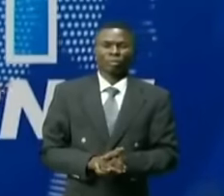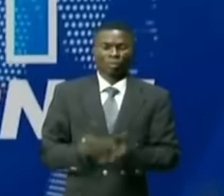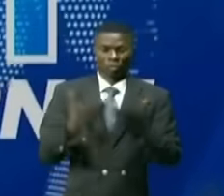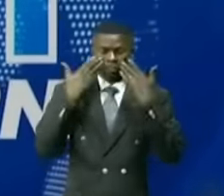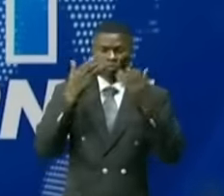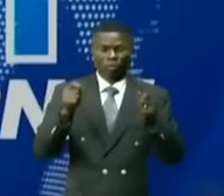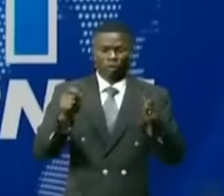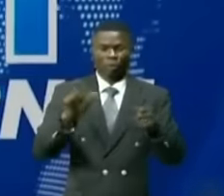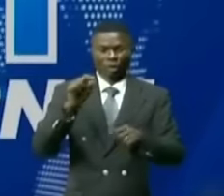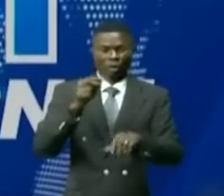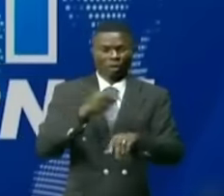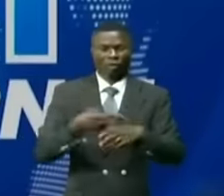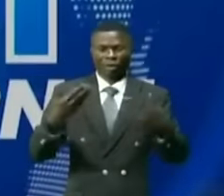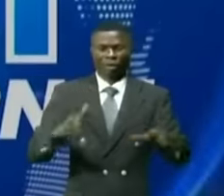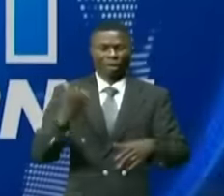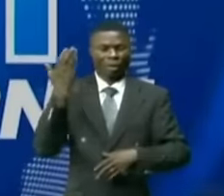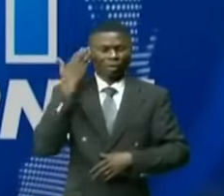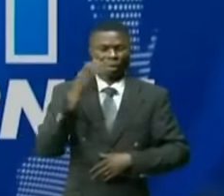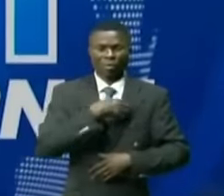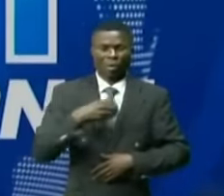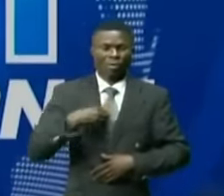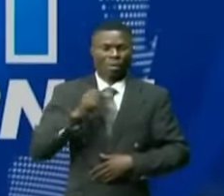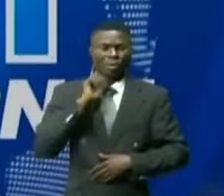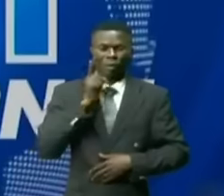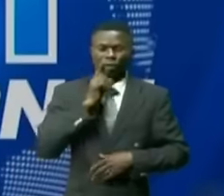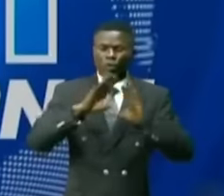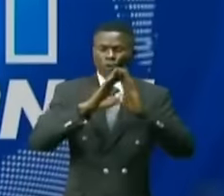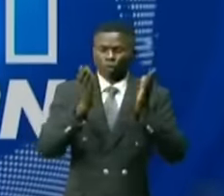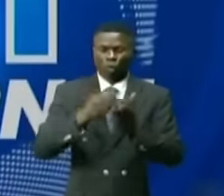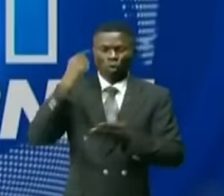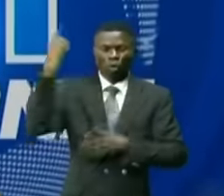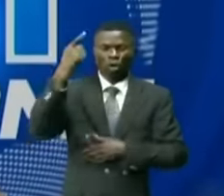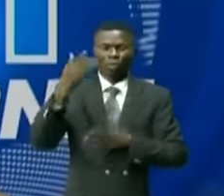Voilà, ce journal est terminé. Madame, monsieur, merci de l'avoir suivi